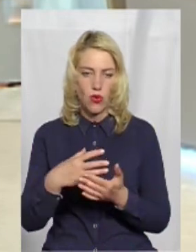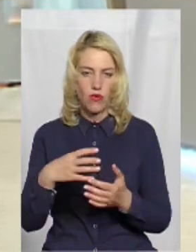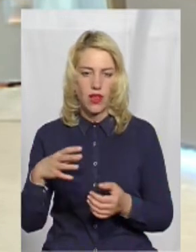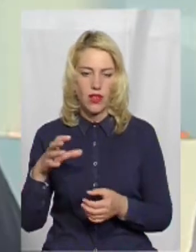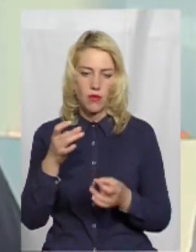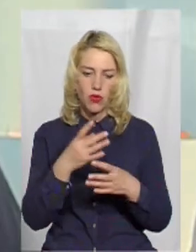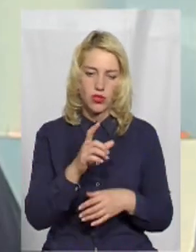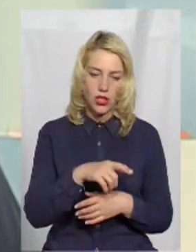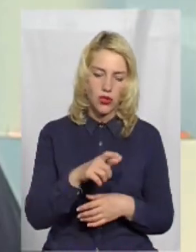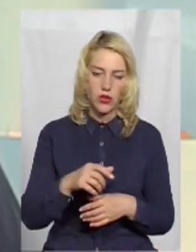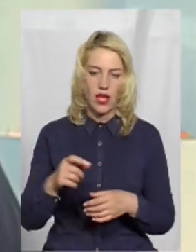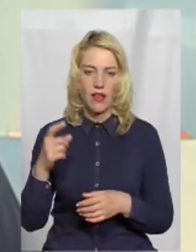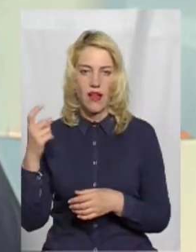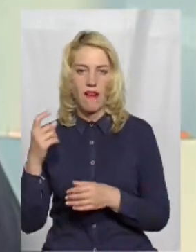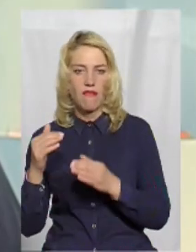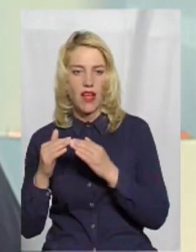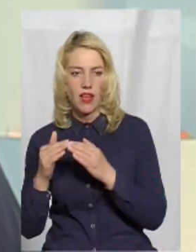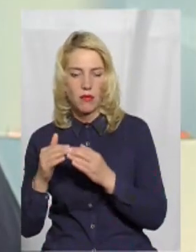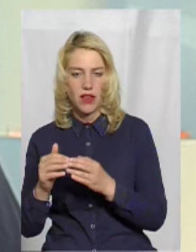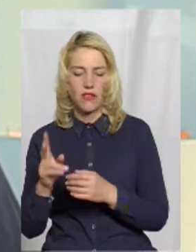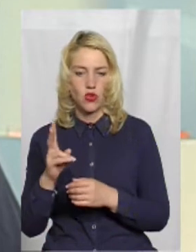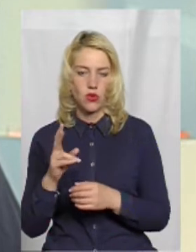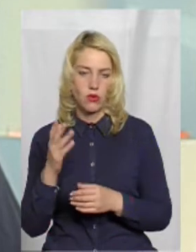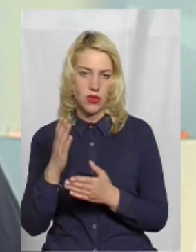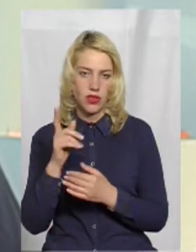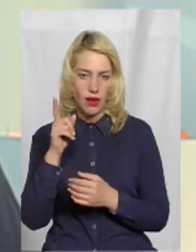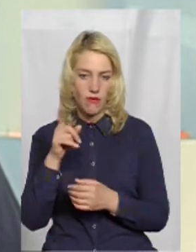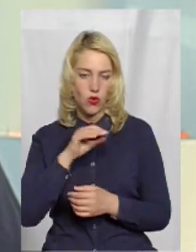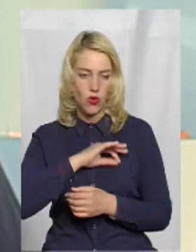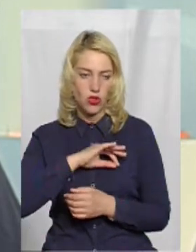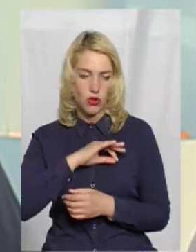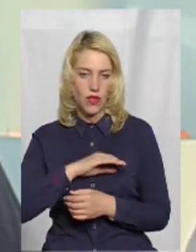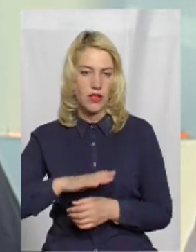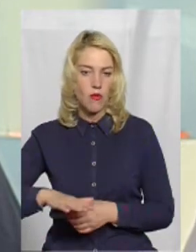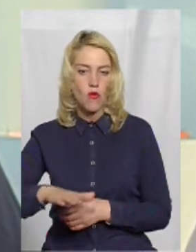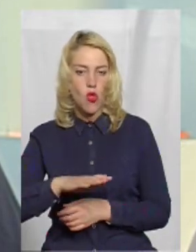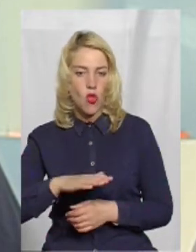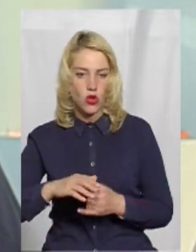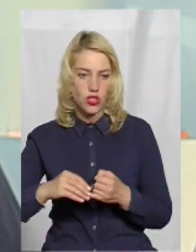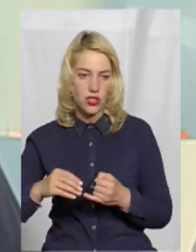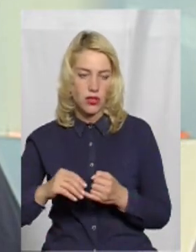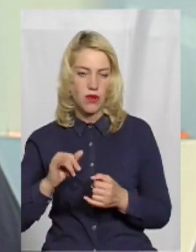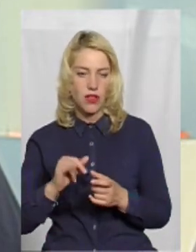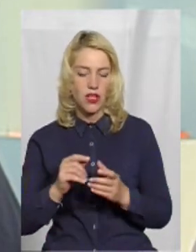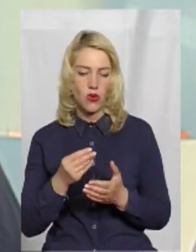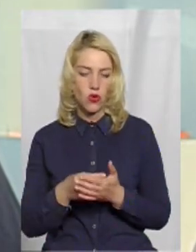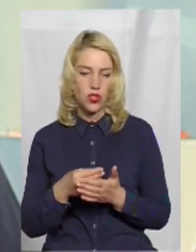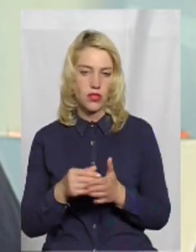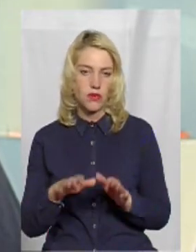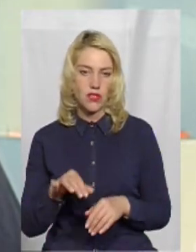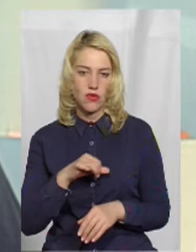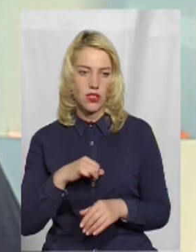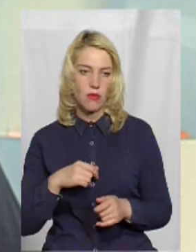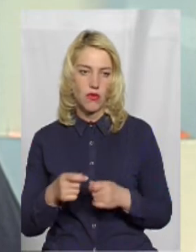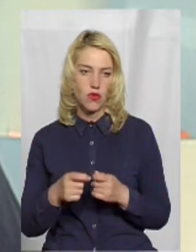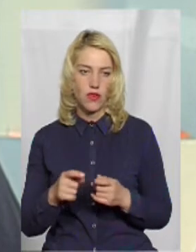мешканців, фермерів, яких мають там в користуванні значні площі земель і кошти органу місцевого самоврядування,